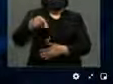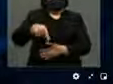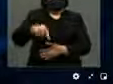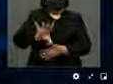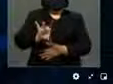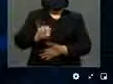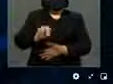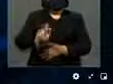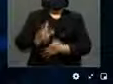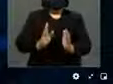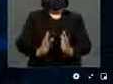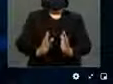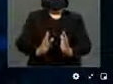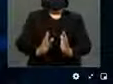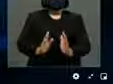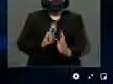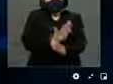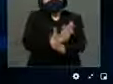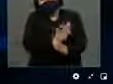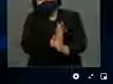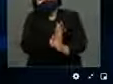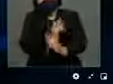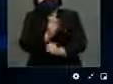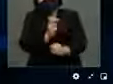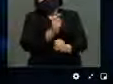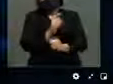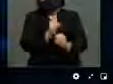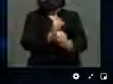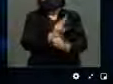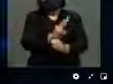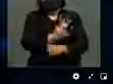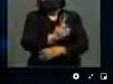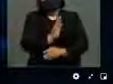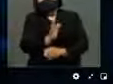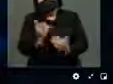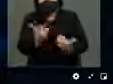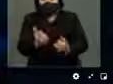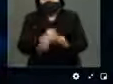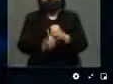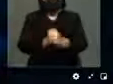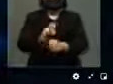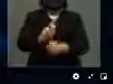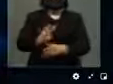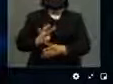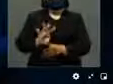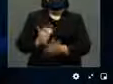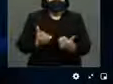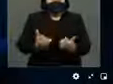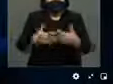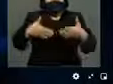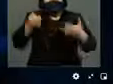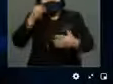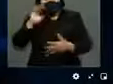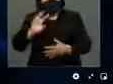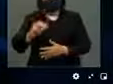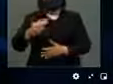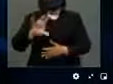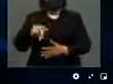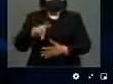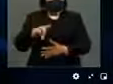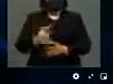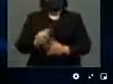111,082 รายตั้งแต่ปีที่แล้วจนถึงปัจจุบันนี้นะครับแล้วก็มีหายป่วยไปแล้ว 67,000 นะครับมีเสียชีวิตเพิ่มขึ้